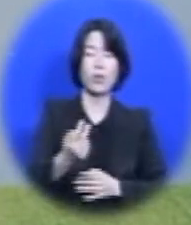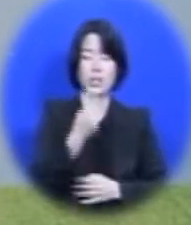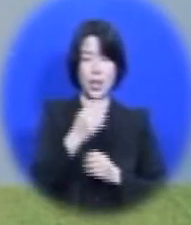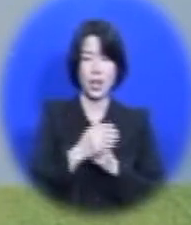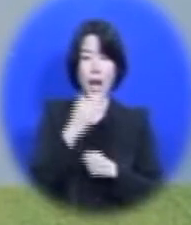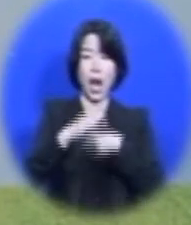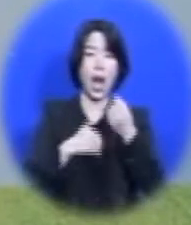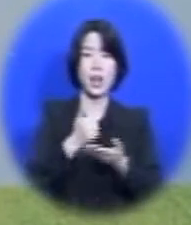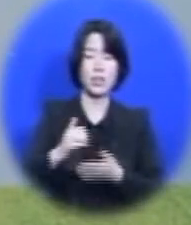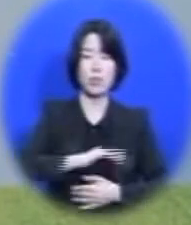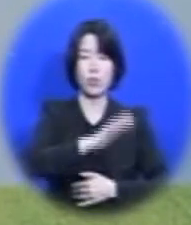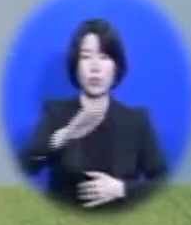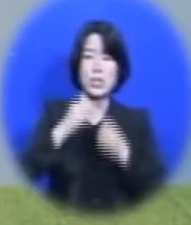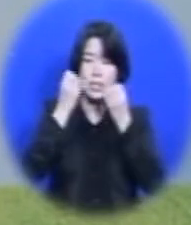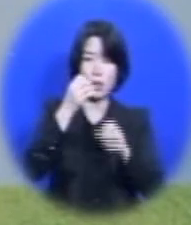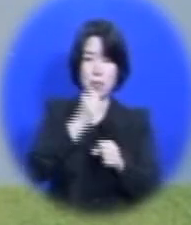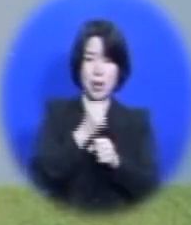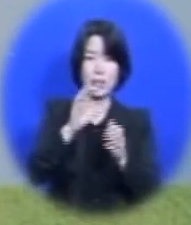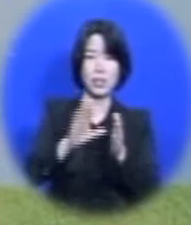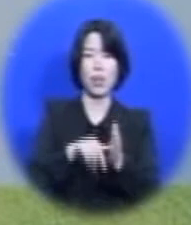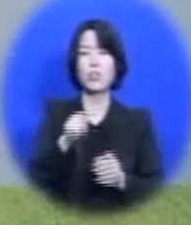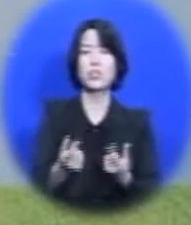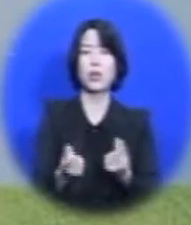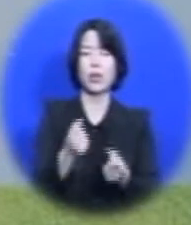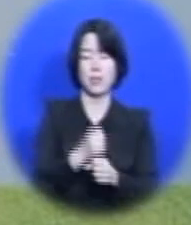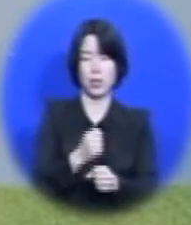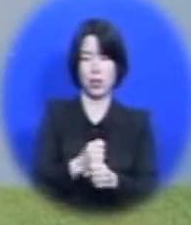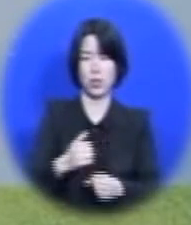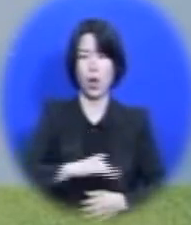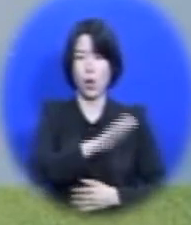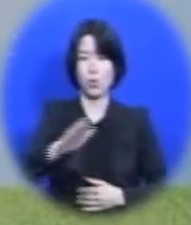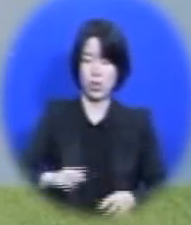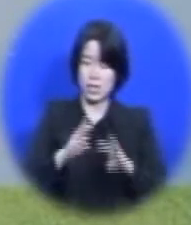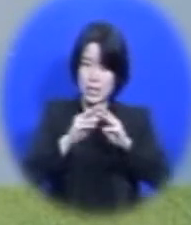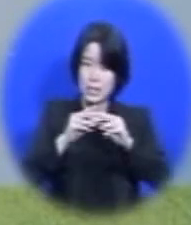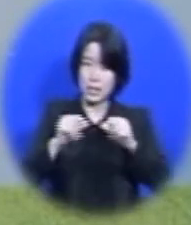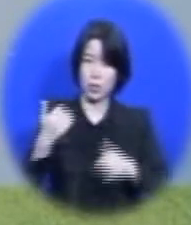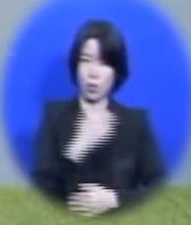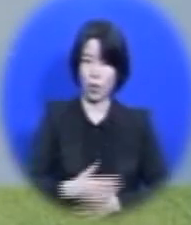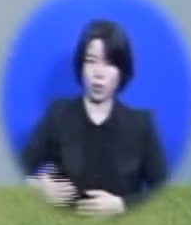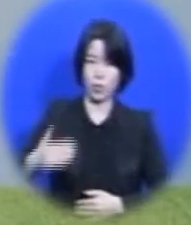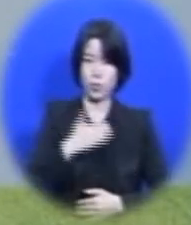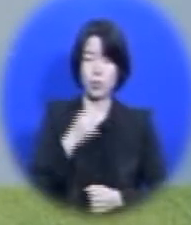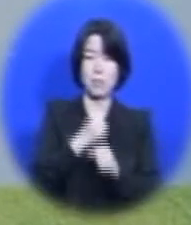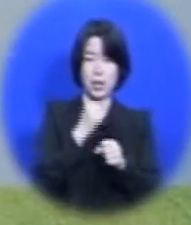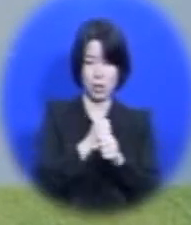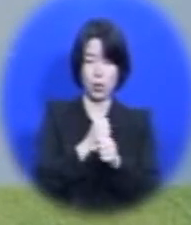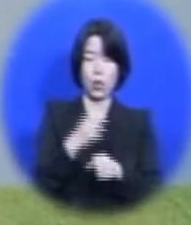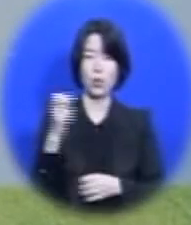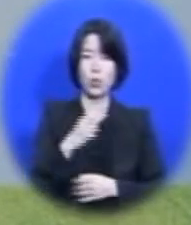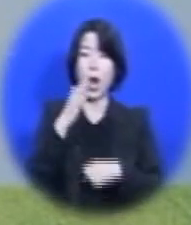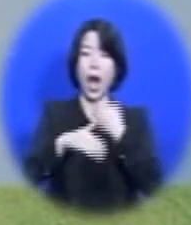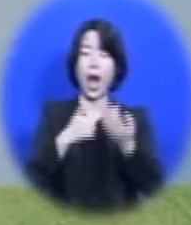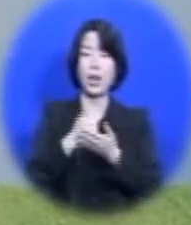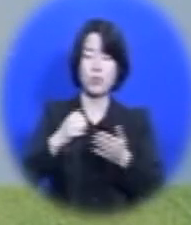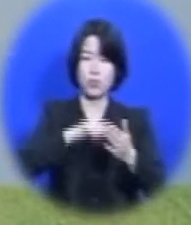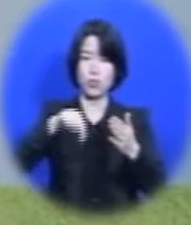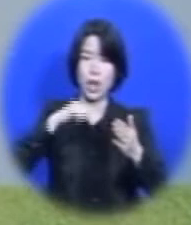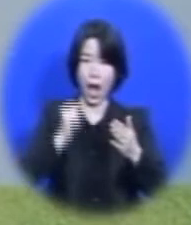하나님이 우리를 창조하실 때 그렇게 창조하셨어요. 우리를 흙으로 육신을 빚으시고 그리고 하나님께서 우리